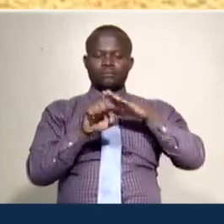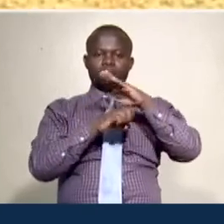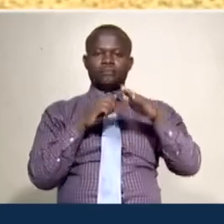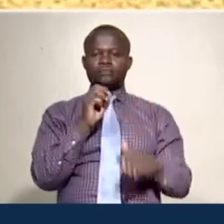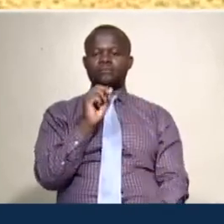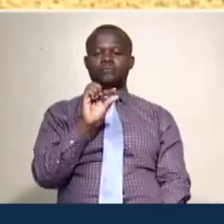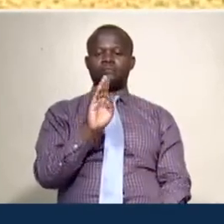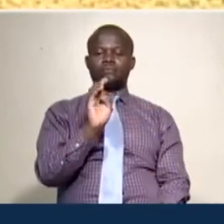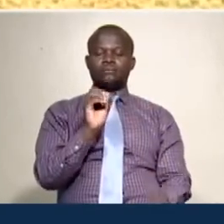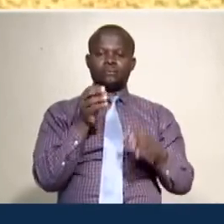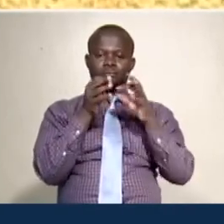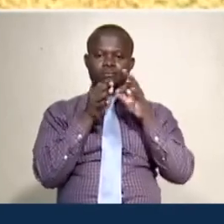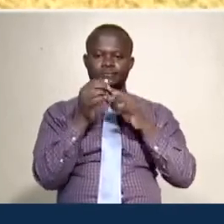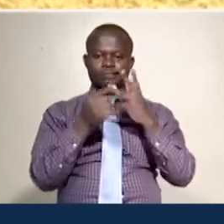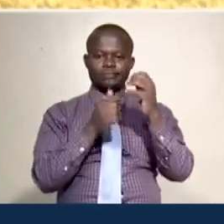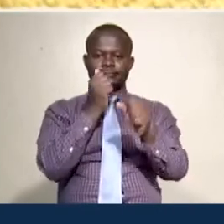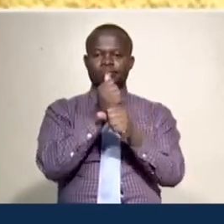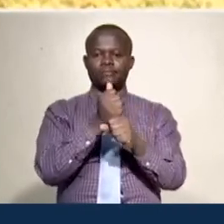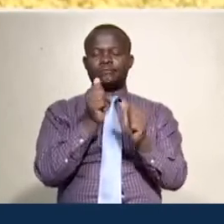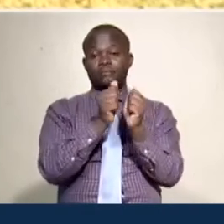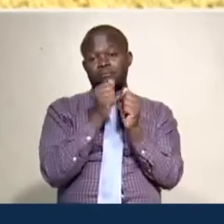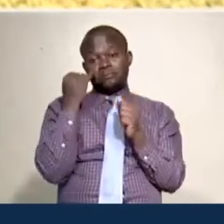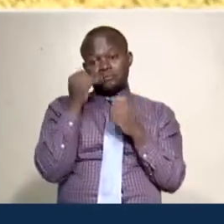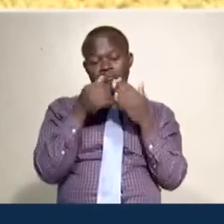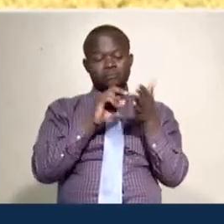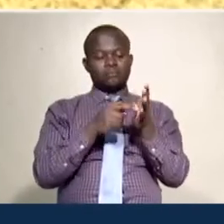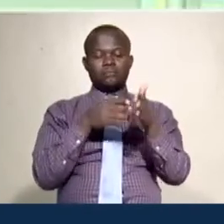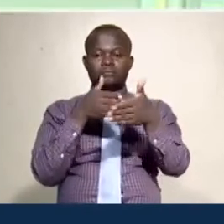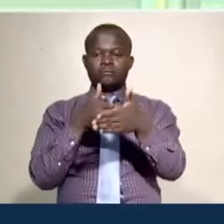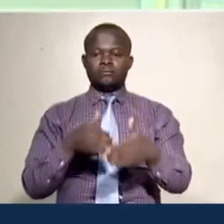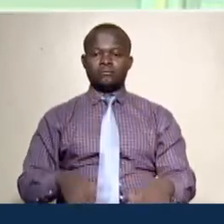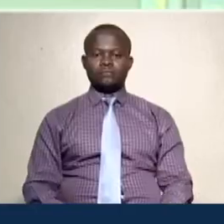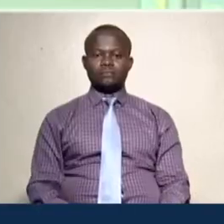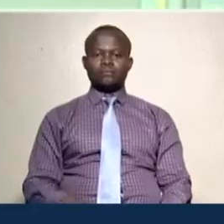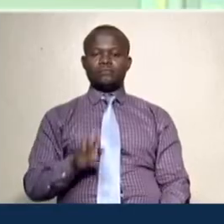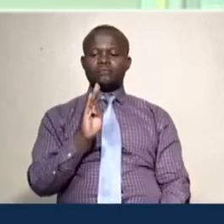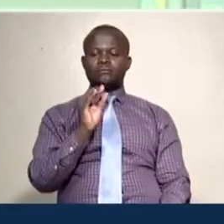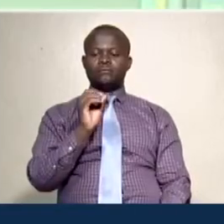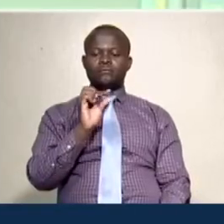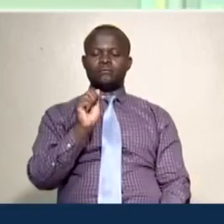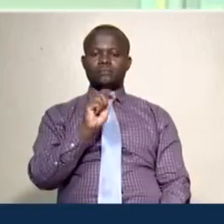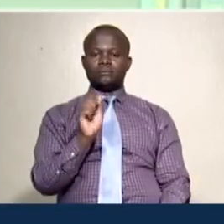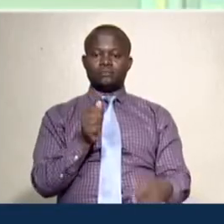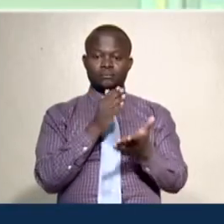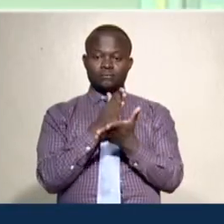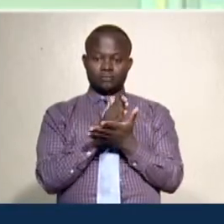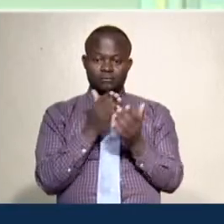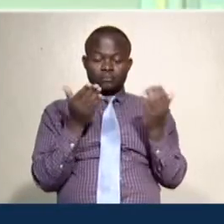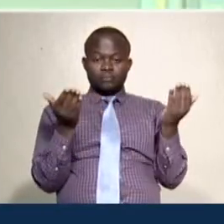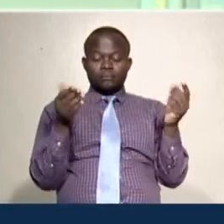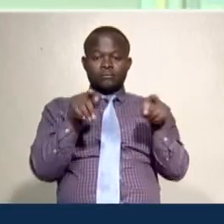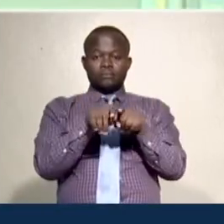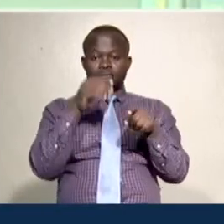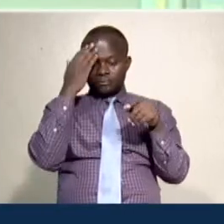Mugabo William arasobanura ibirimo gukorwa nubwo umushinga wa biyogazi wa wadindi. Biyogazi niko koko niko bimeze, cyane ko